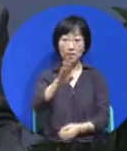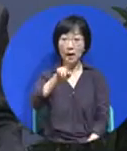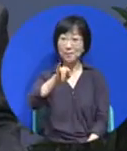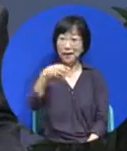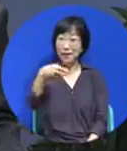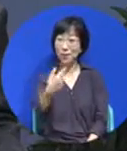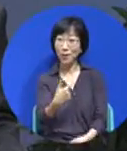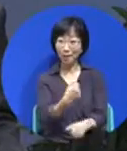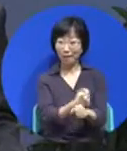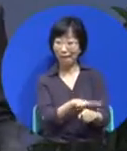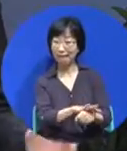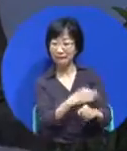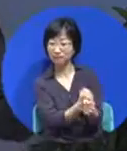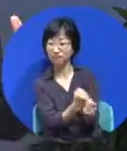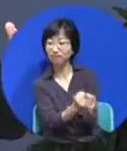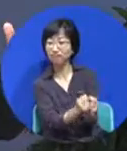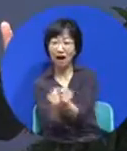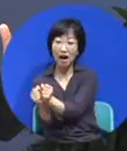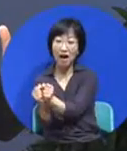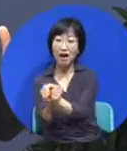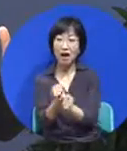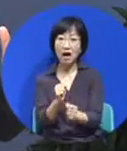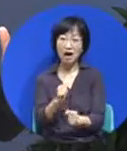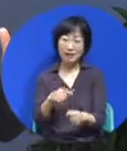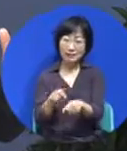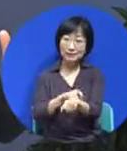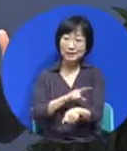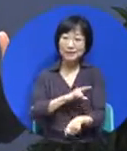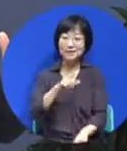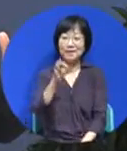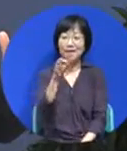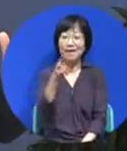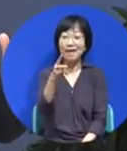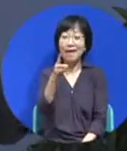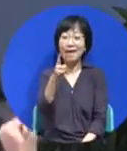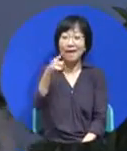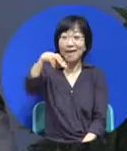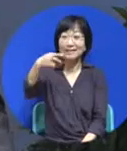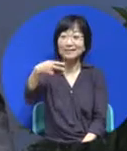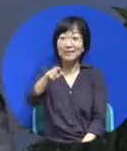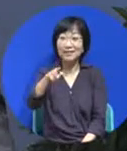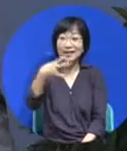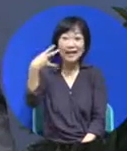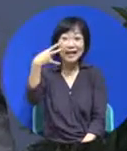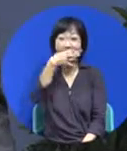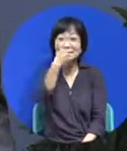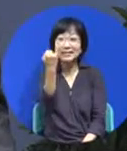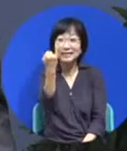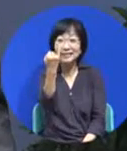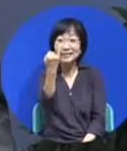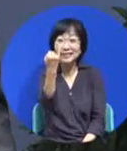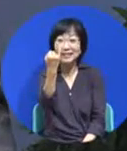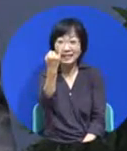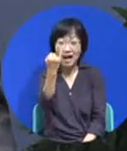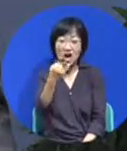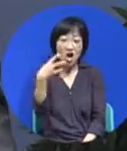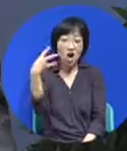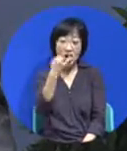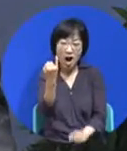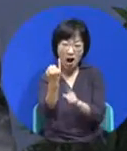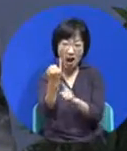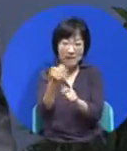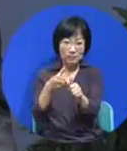특히 대표적인 인물 에스더. 죽이려고 하는 사람이 쌓여 있었습니다. And the people who went to Babylon, especially people like Esther,